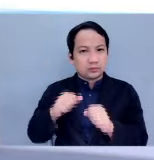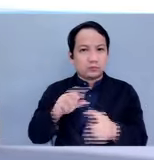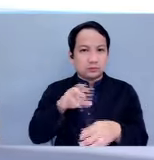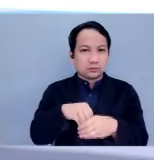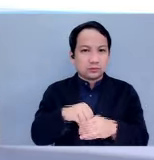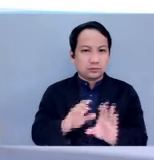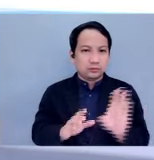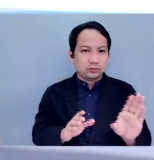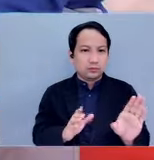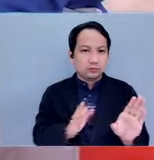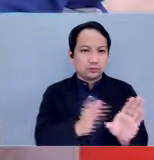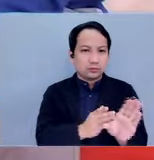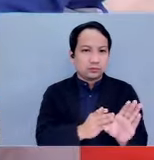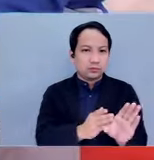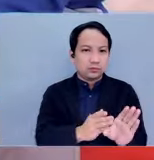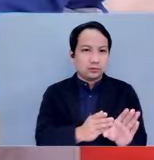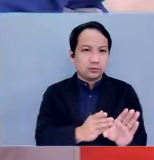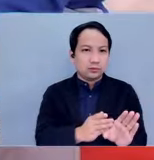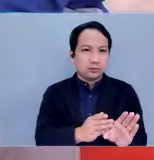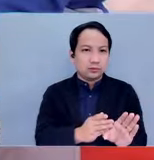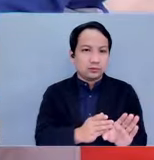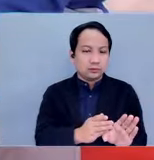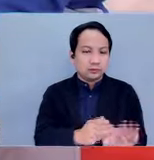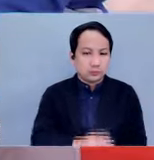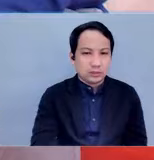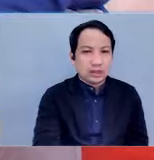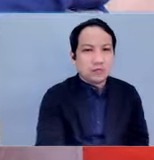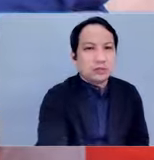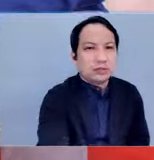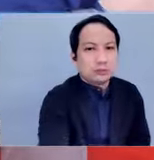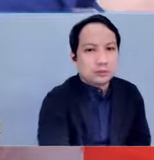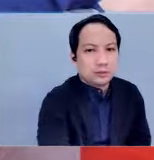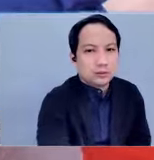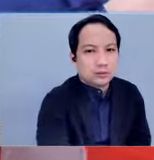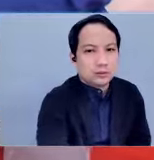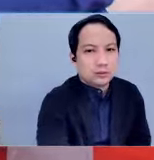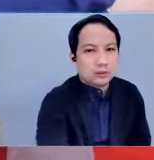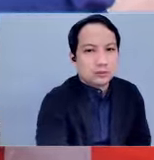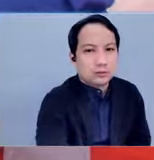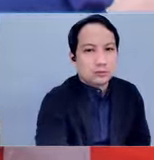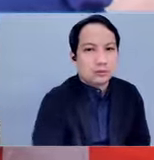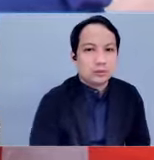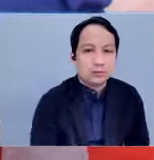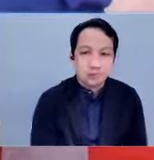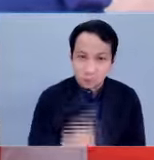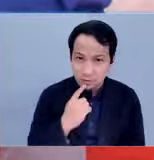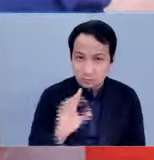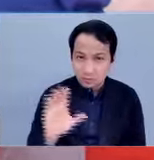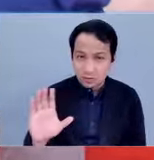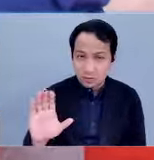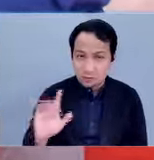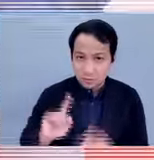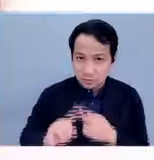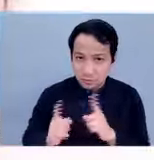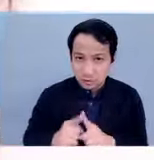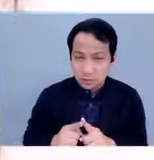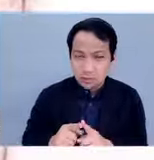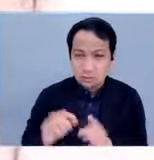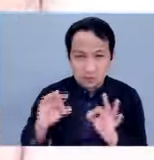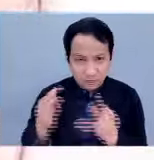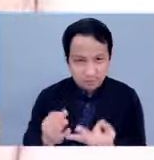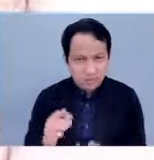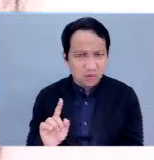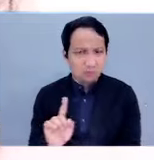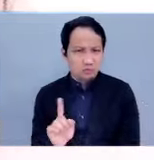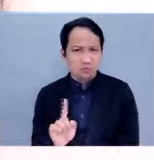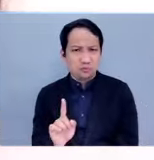Ano, kunwari naman, kasi I'm sure maraming mga kapatid natin, na mga nanunood, na merong pinagdadaanan yung kaibigan nila or pamilya nila. Ano ba mga pwede